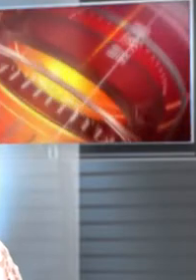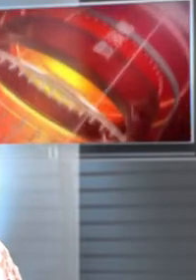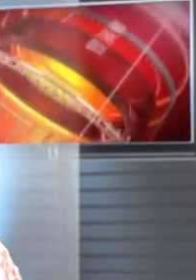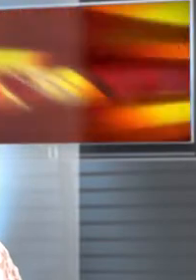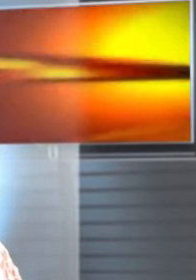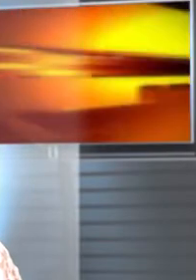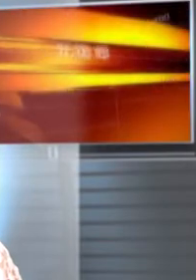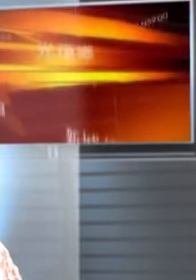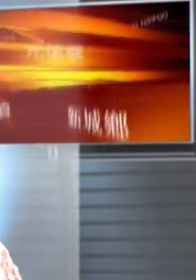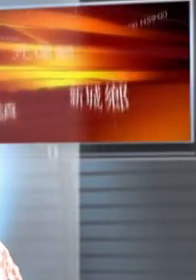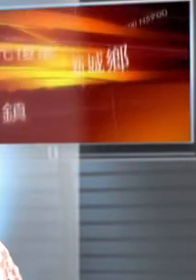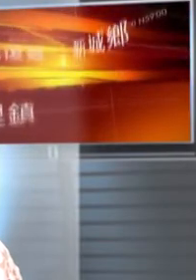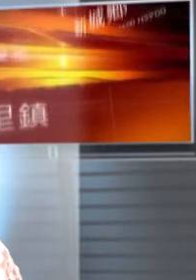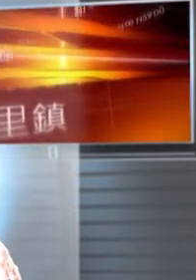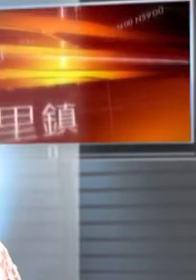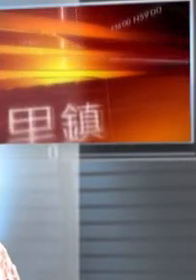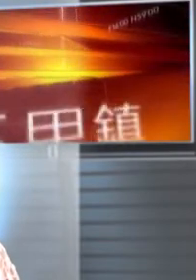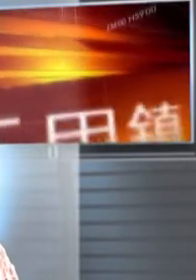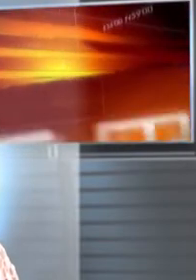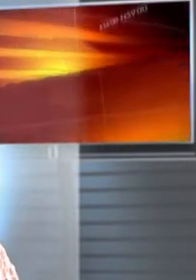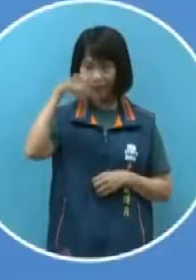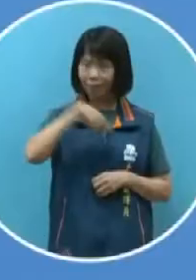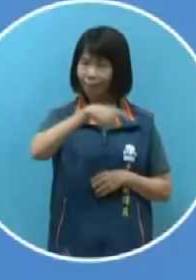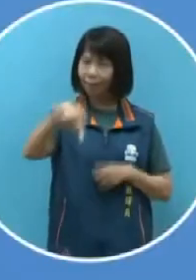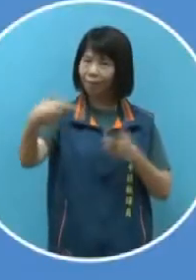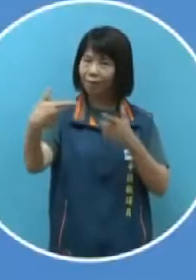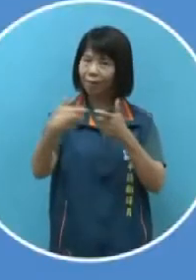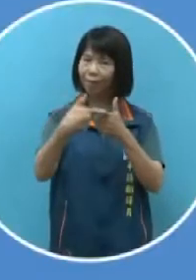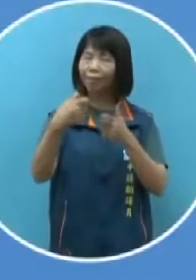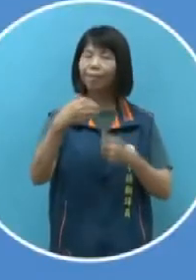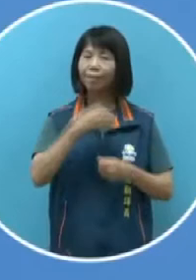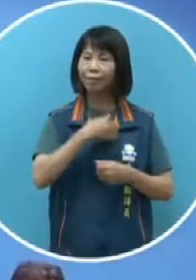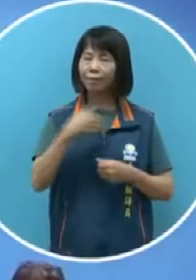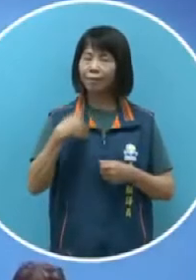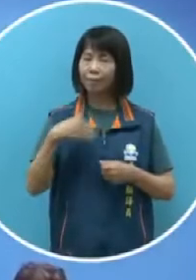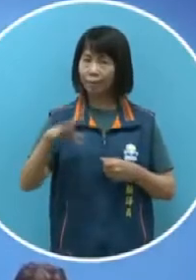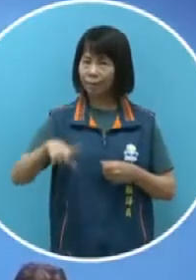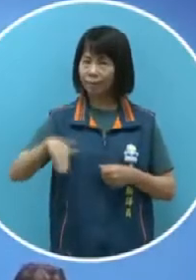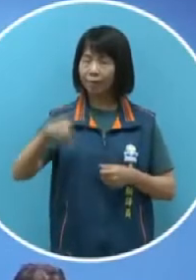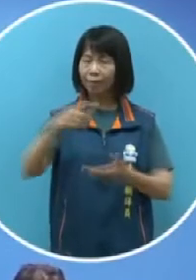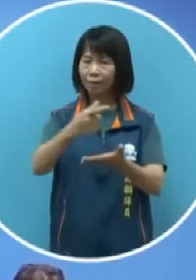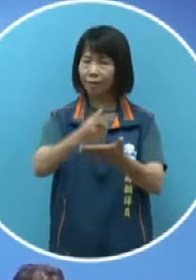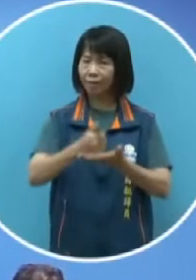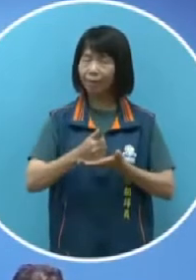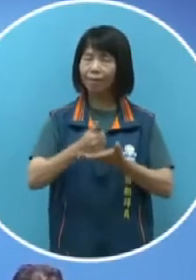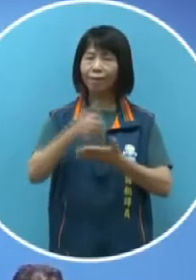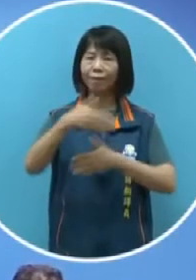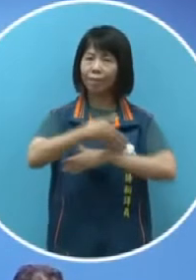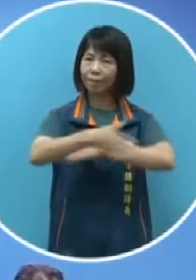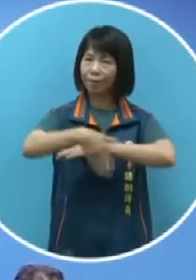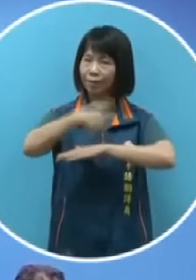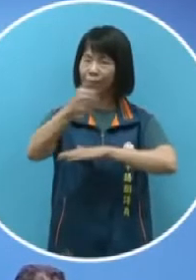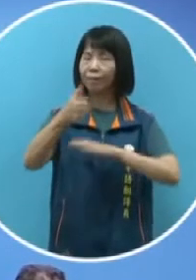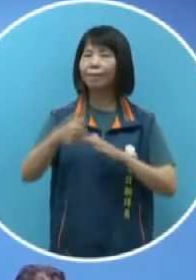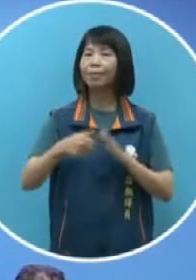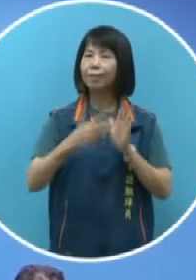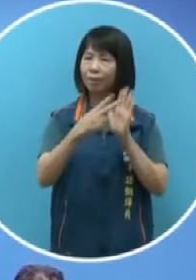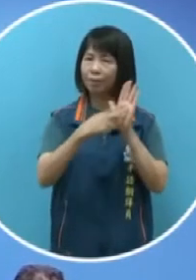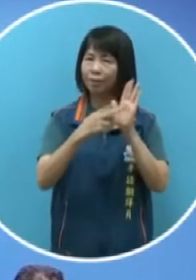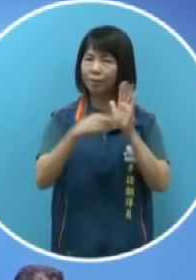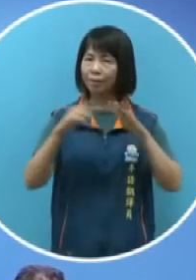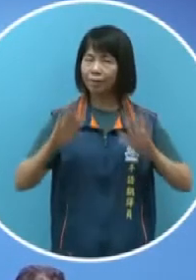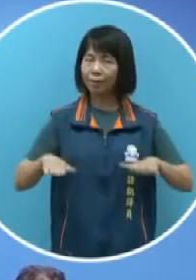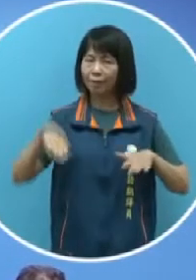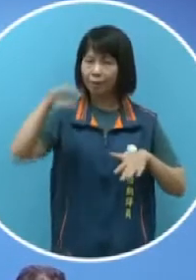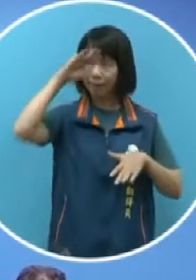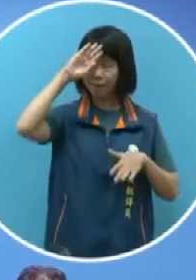院，民众可以上网或者是电话来查询。 花莲县连续八天零确诊，县内区政委员呼吁乡亲们能够